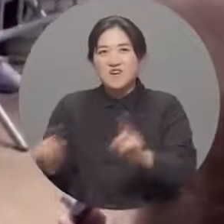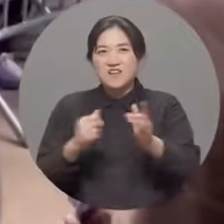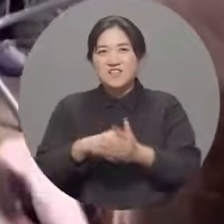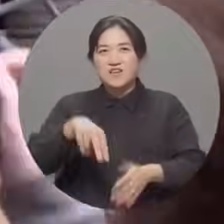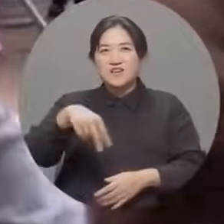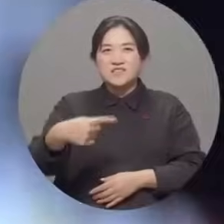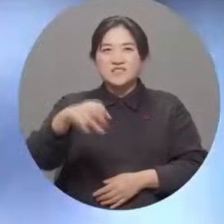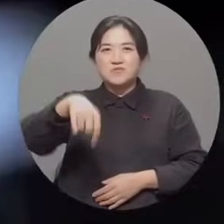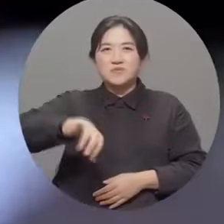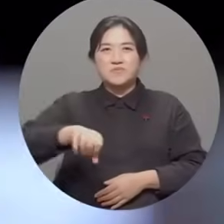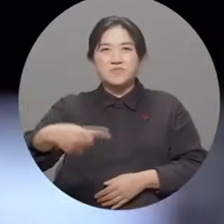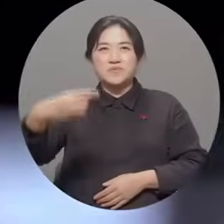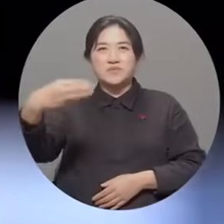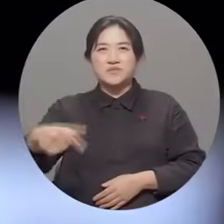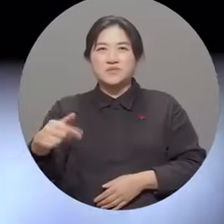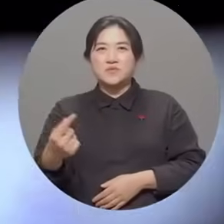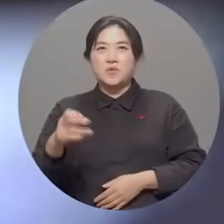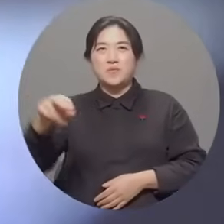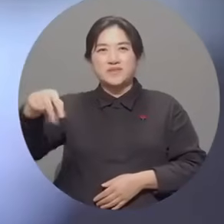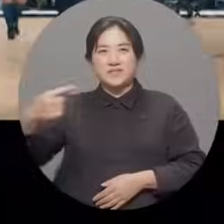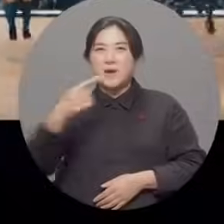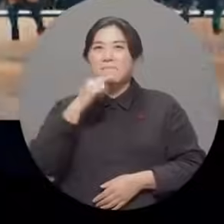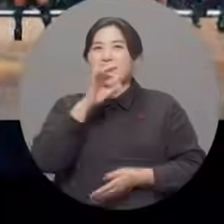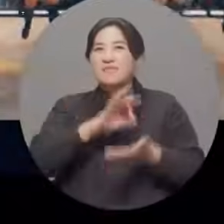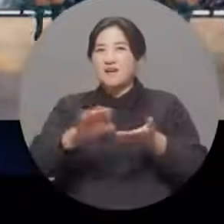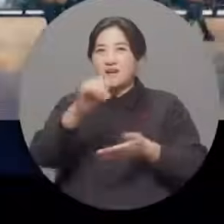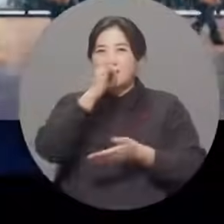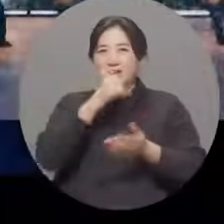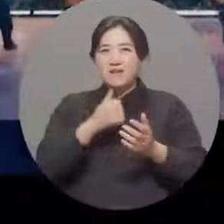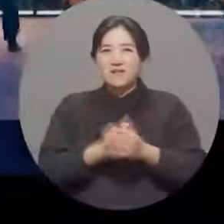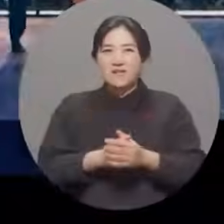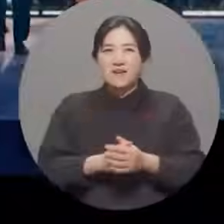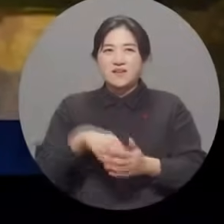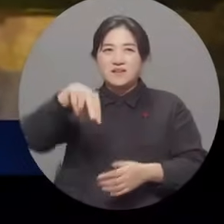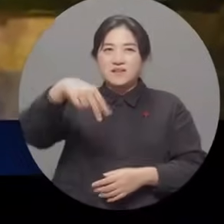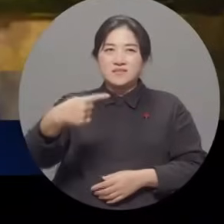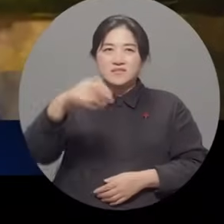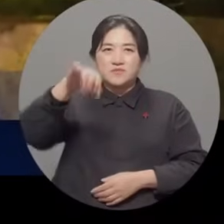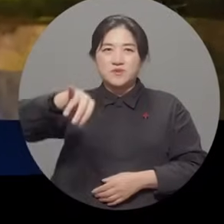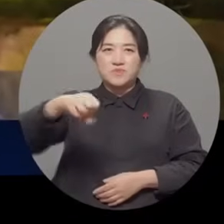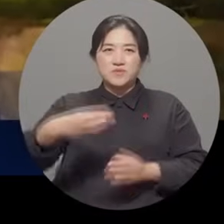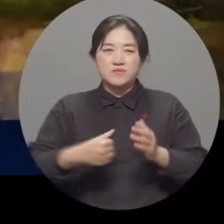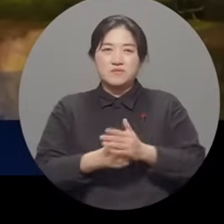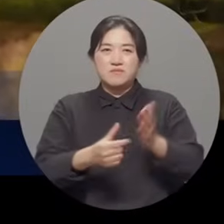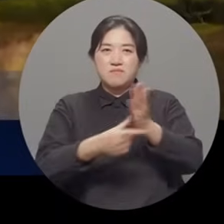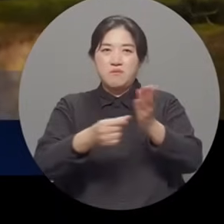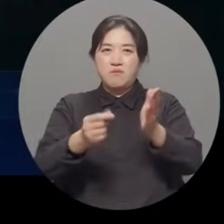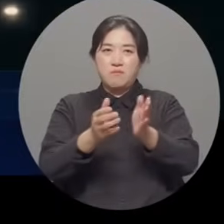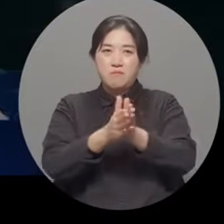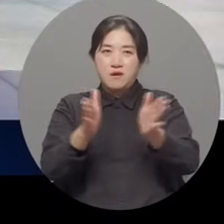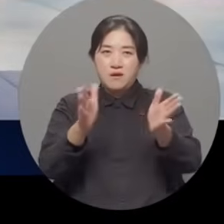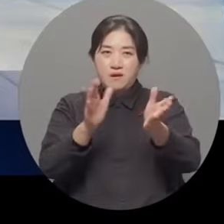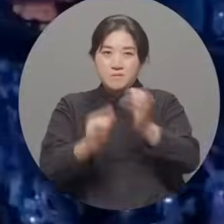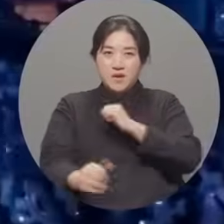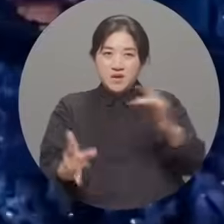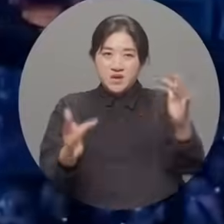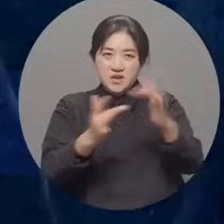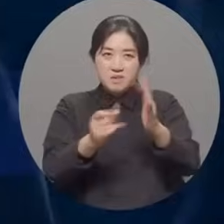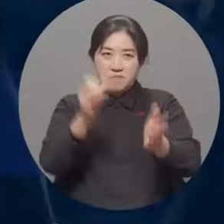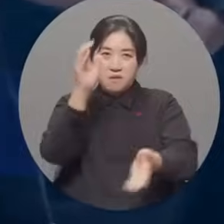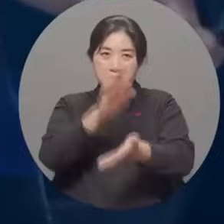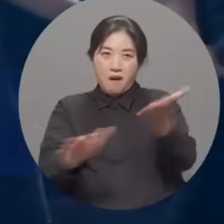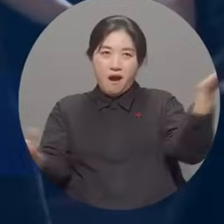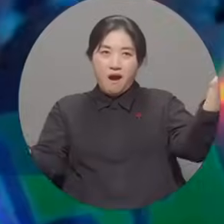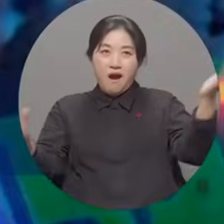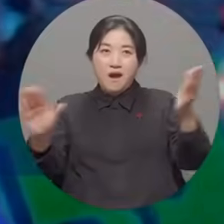스위프트 노믹스라는 신조어까지 생겼습니다. When the Taylor tour went on sale, it broke the internet and it broke Ticketmaster's system. There